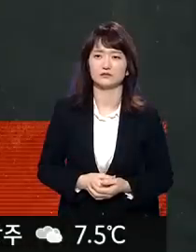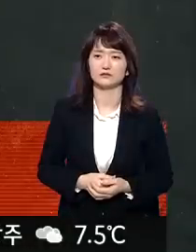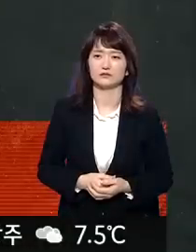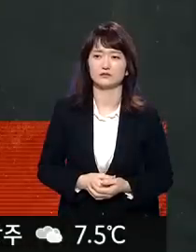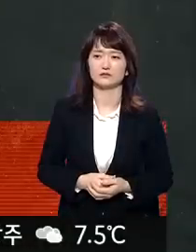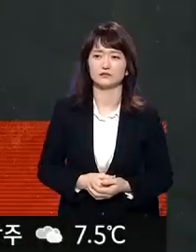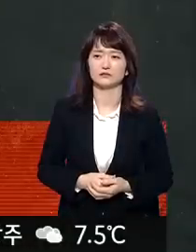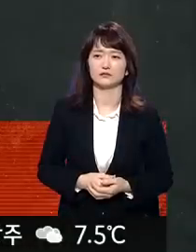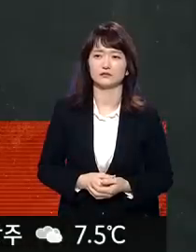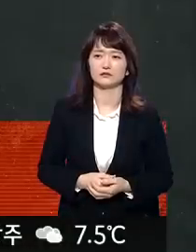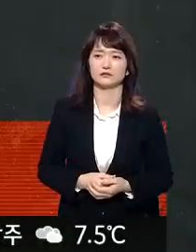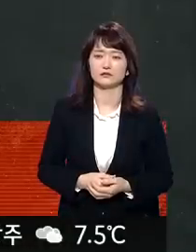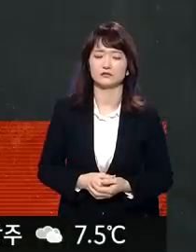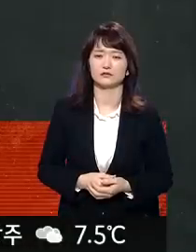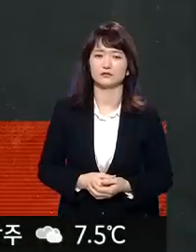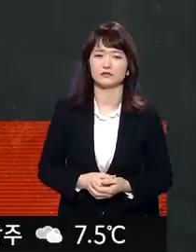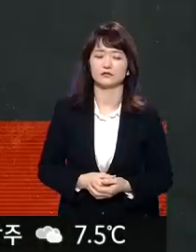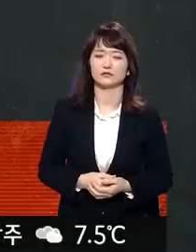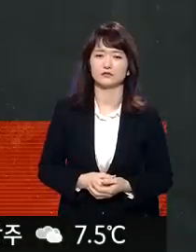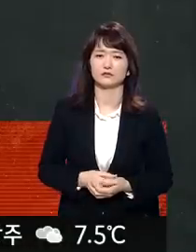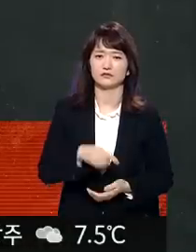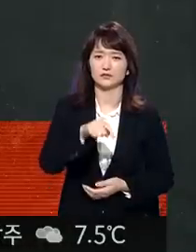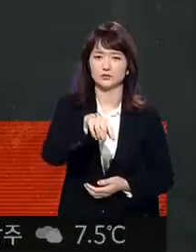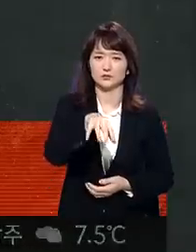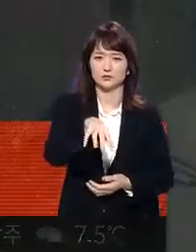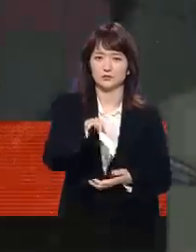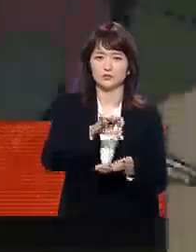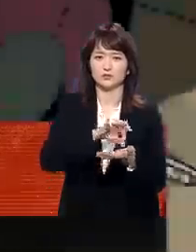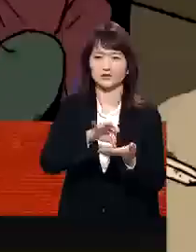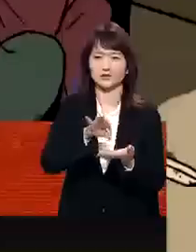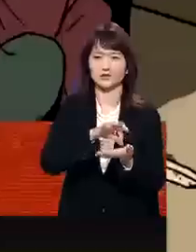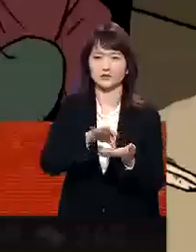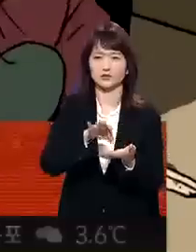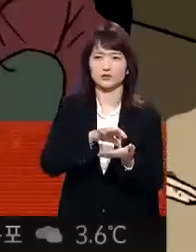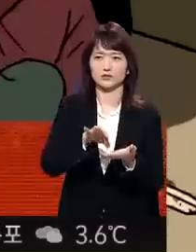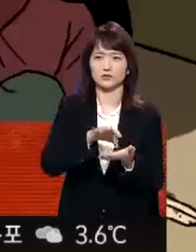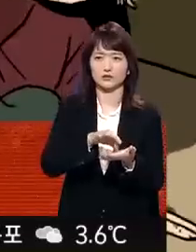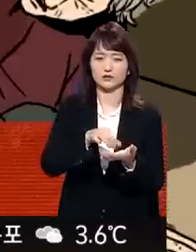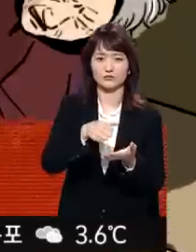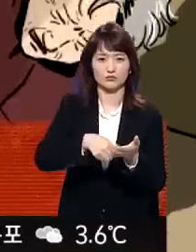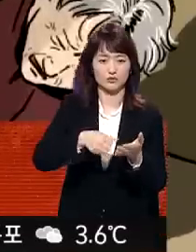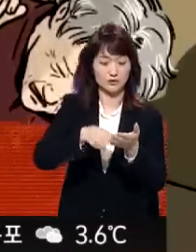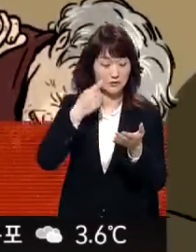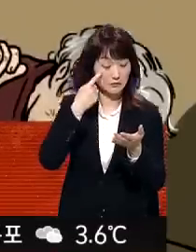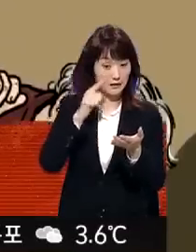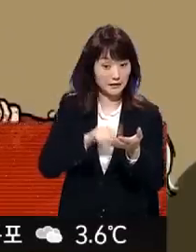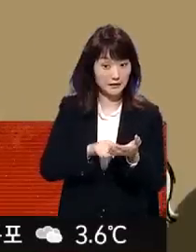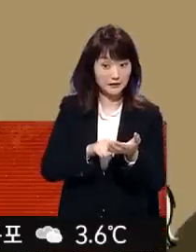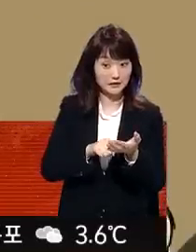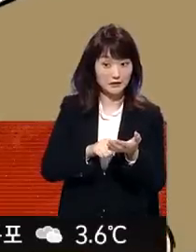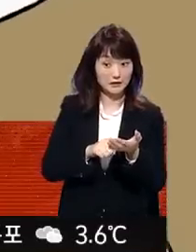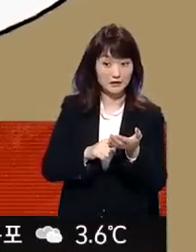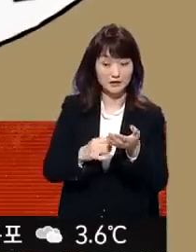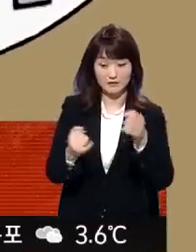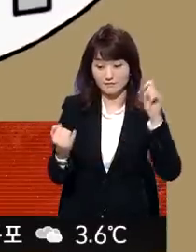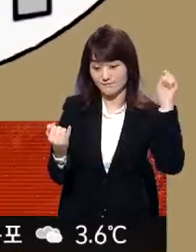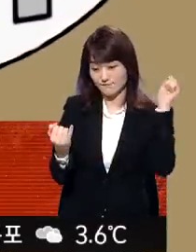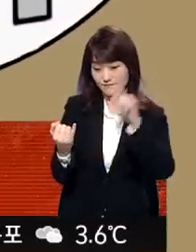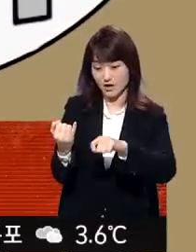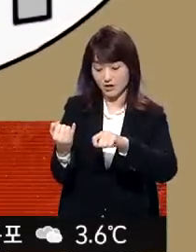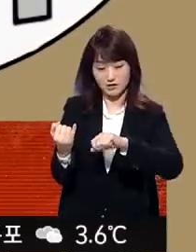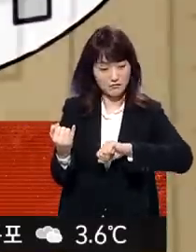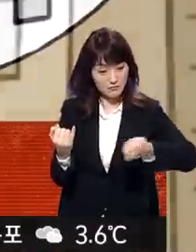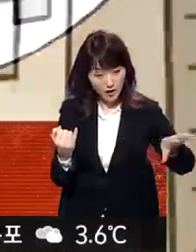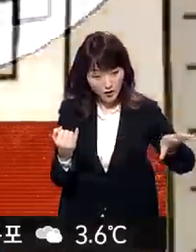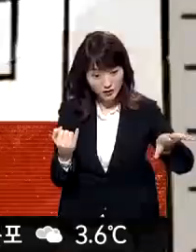현장에 그 범행에 쓰였던 둔기가 발견된 거예요. 보통 범인들이 그 둔기 같은 거라든지 범행이 있는 흉기를 버려야